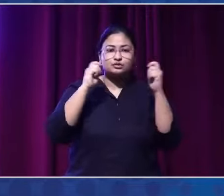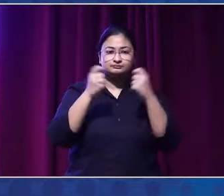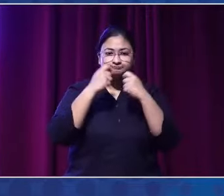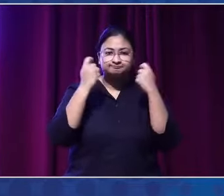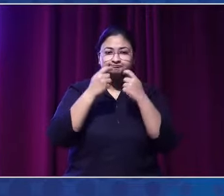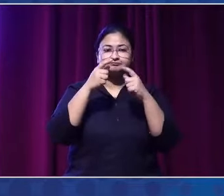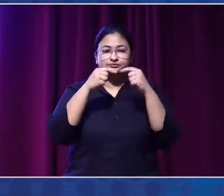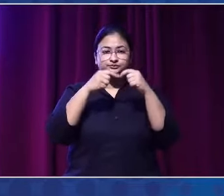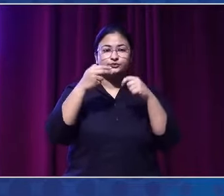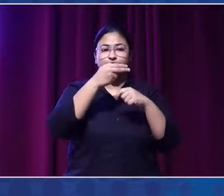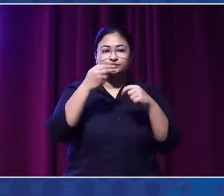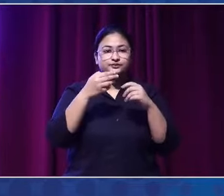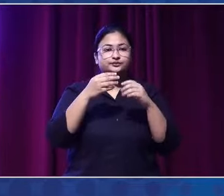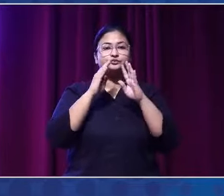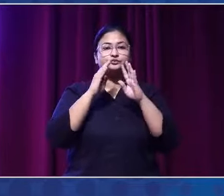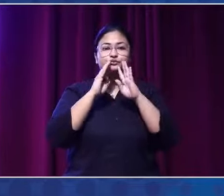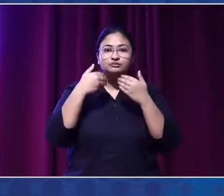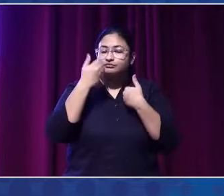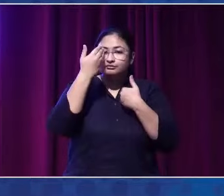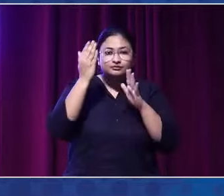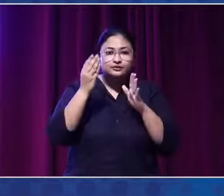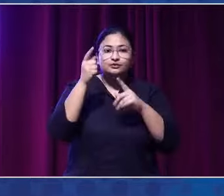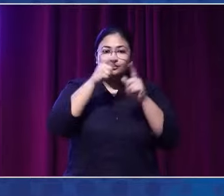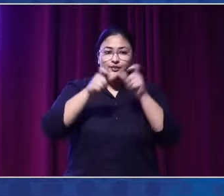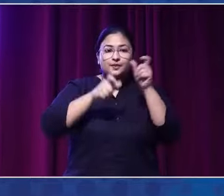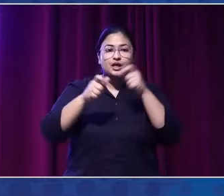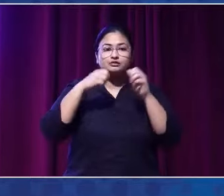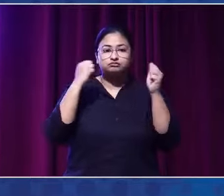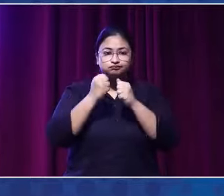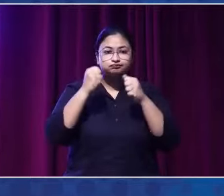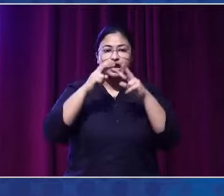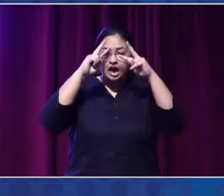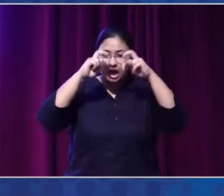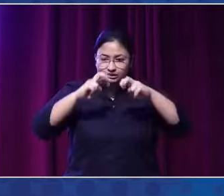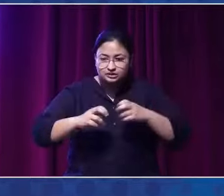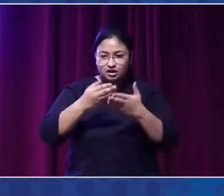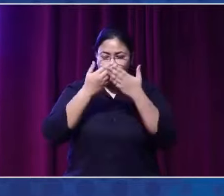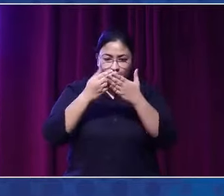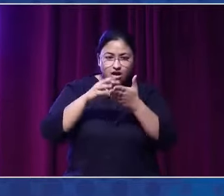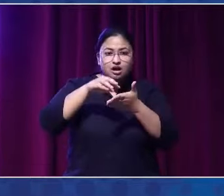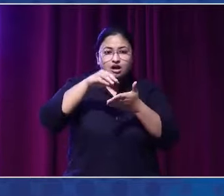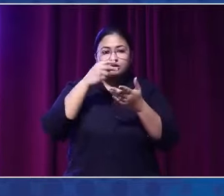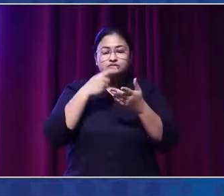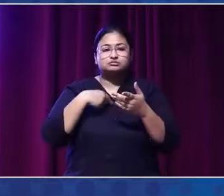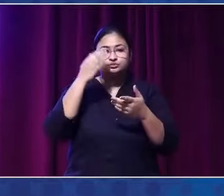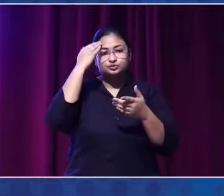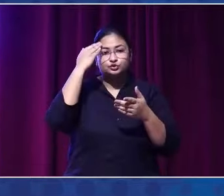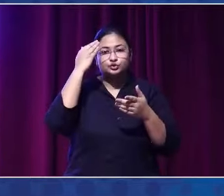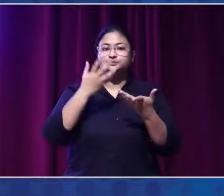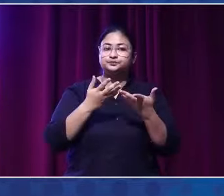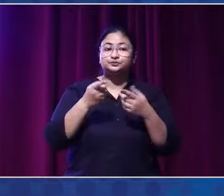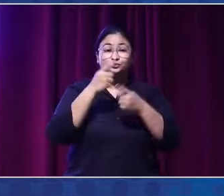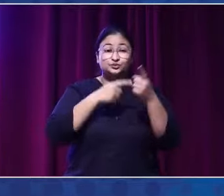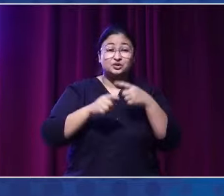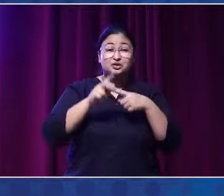इलेक्शंस, एंड इट्स ए मैटर ऑफ सीरियस रिसर्च एंड स्टडी कि ये लोग